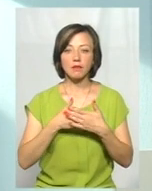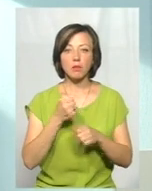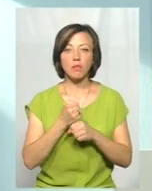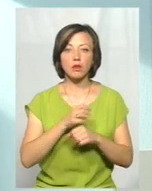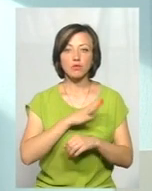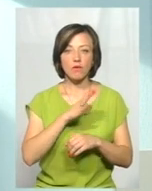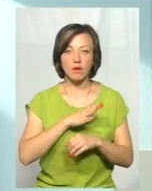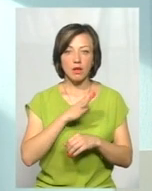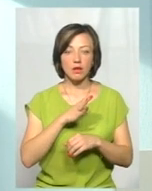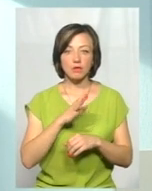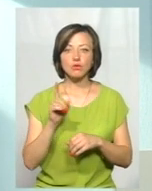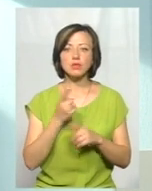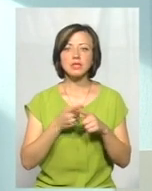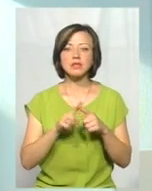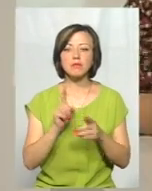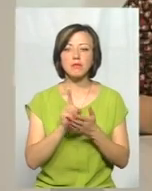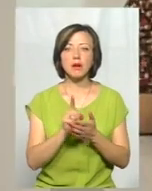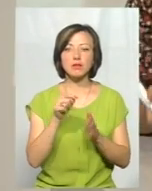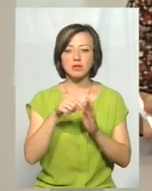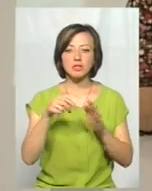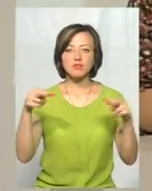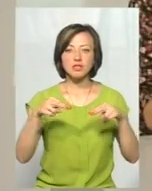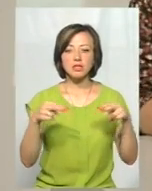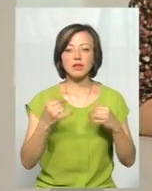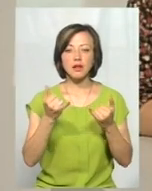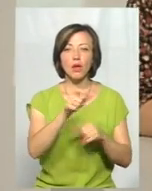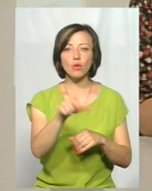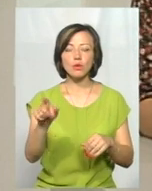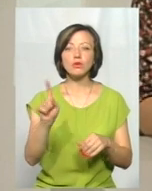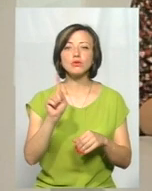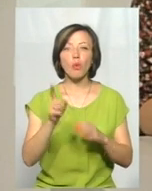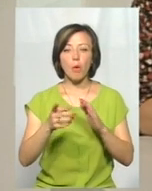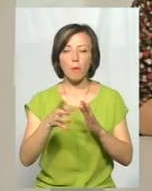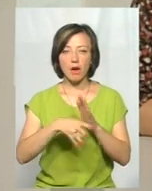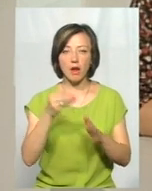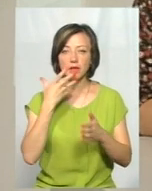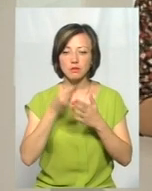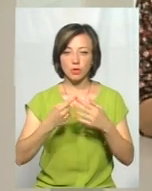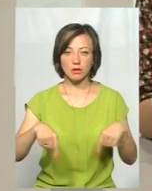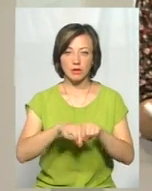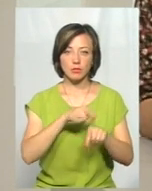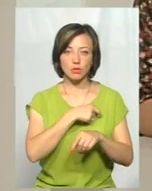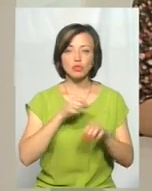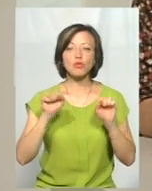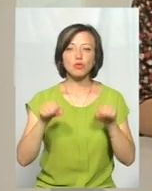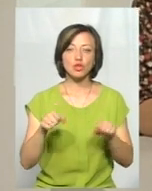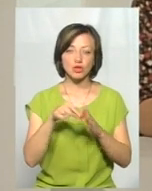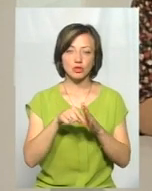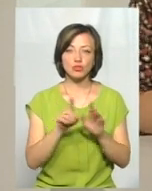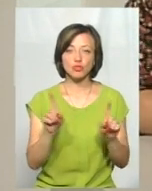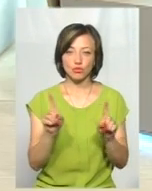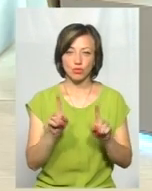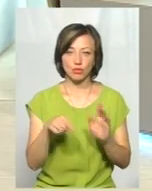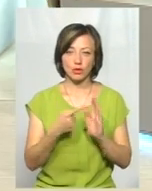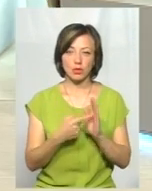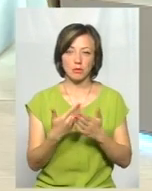працювали... Але про що б це мало сказати виборцю, до прикладу, яких от вони обирали на свої округи депутатів? Про що це може свідчити